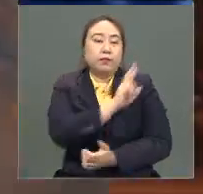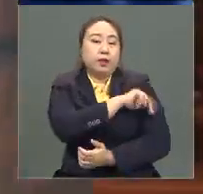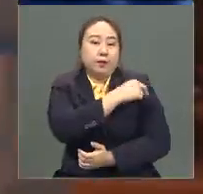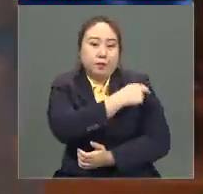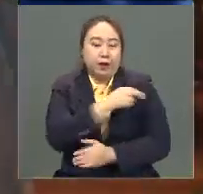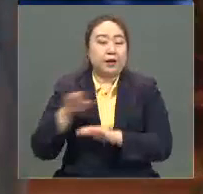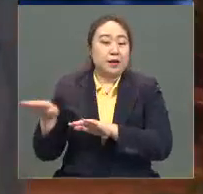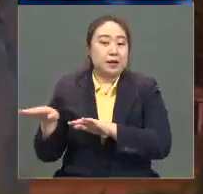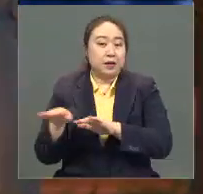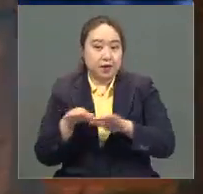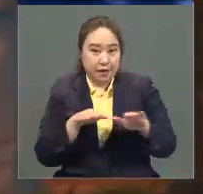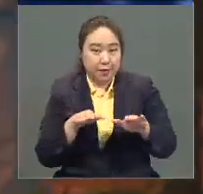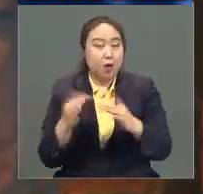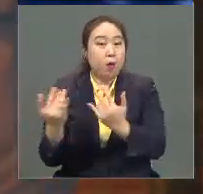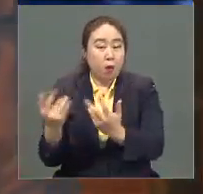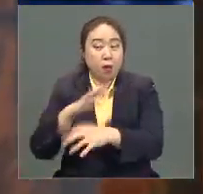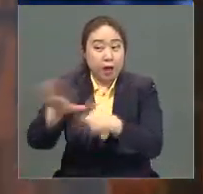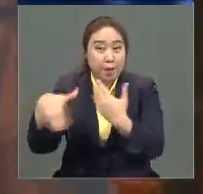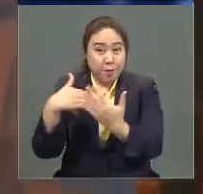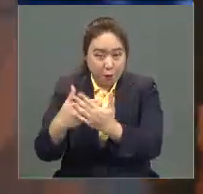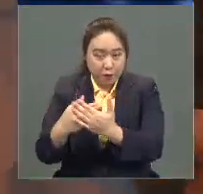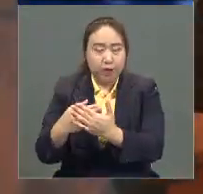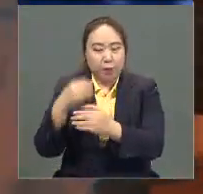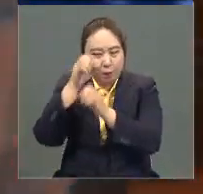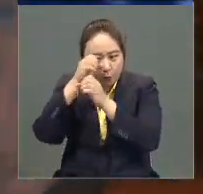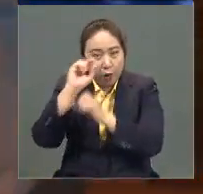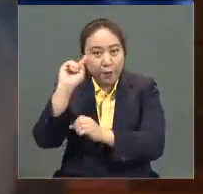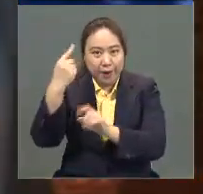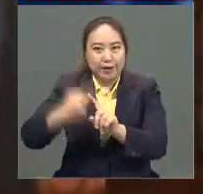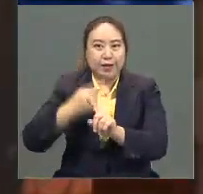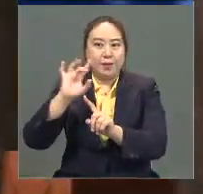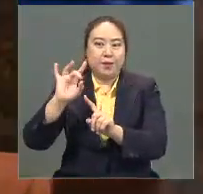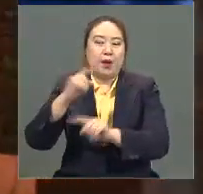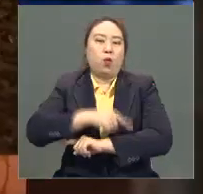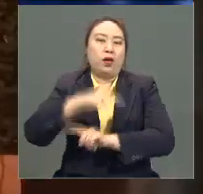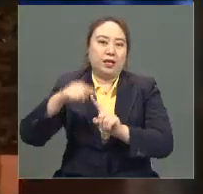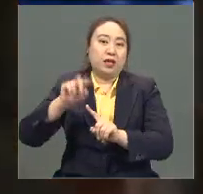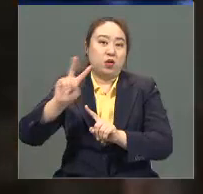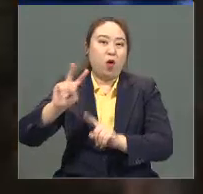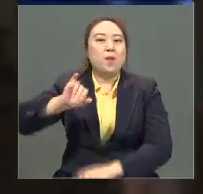คะส่วนเรื่องของยุทโธปกรณ์ที่ไปฝึกร่วมผสมก่อนหน้านี้มีการนำไปทำความสะอาดตามมาตรการป้องกันโรคและได้ส่งคืนเข้าคลังอาวุธเรียบร้อยแล้วนะคะซึ่งเรื่องนี้ไม่มีอะไรที่น่าเป็นห่วงในส่วนของกำลังพลที่เหลือกากโตอยู่ในเศษคนละทีนตอนนี้ก็มีสุขภาพแข็งแรงทางแพทย์ได้เตรียมช็อปTestทุกคนที่เหลืออีกครั้งในวันที่ 2ส.ค.นี้เพราะว่าเป็นห่วงว่าเชื้อโรคอาจจะแฝงตัวอยู่ขณะที่คนที่ติดเชื้อก็ไม่ได้มีอาการรุนแรงแต่อย่างใดค่ะอ่ะ